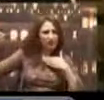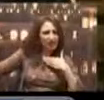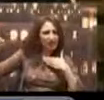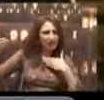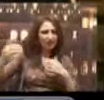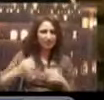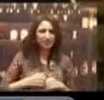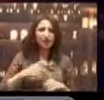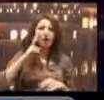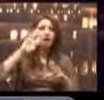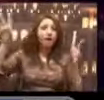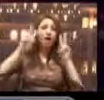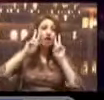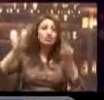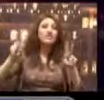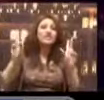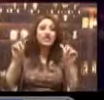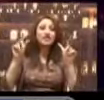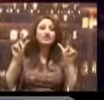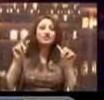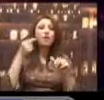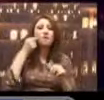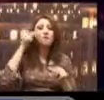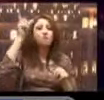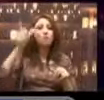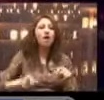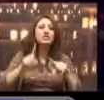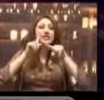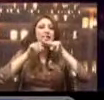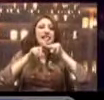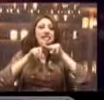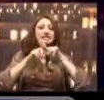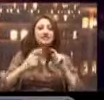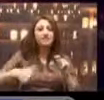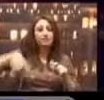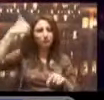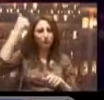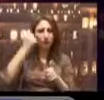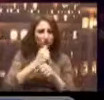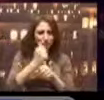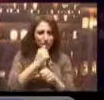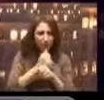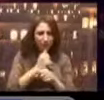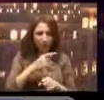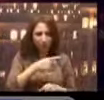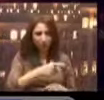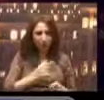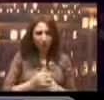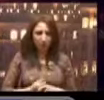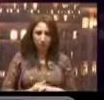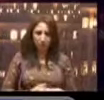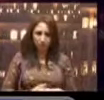مع اكس الحمد لله ده فرق. يعني فرق جدا جدا مهنيا معايا، بس قصدي كمان ان الشخصيه دي